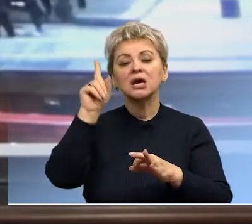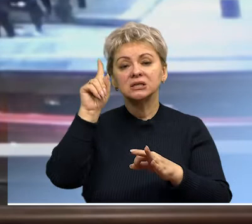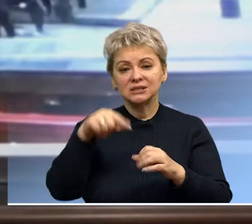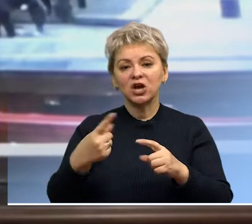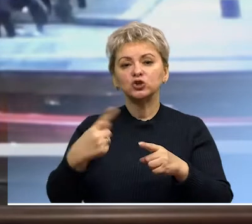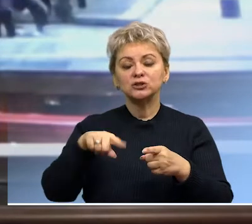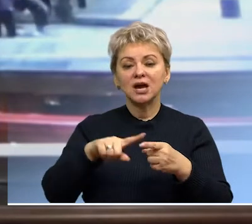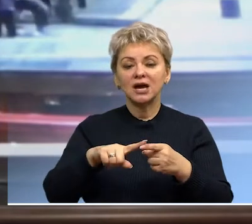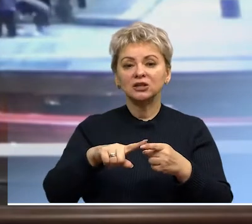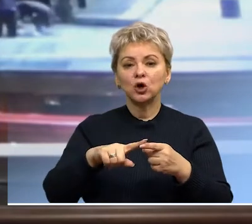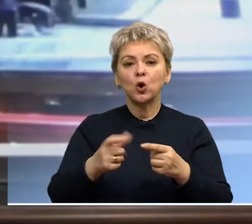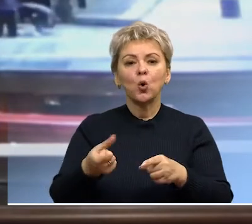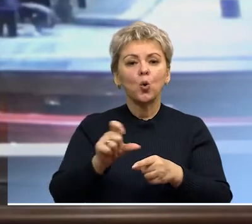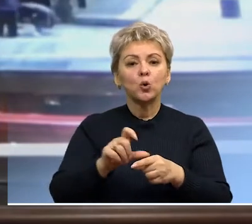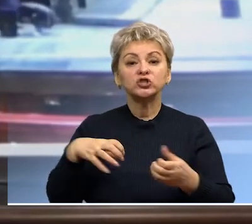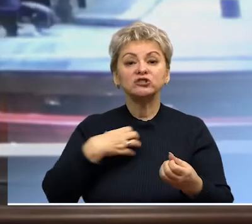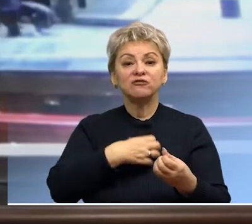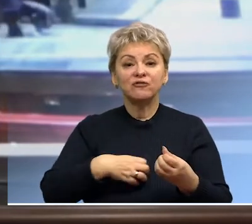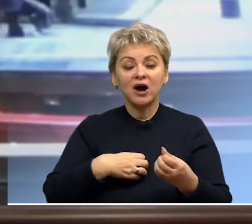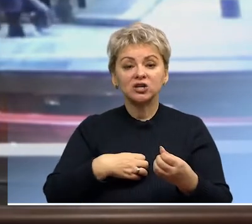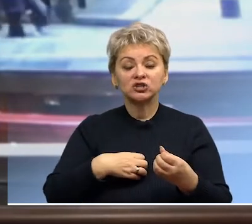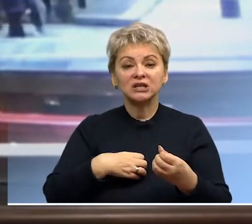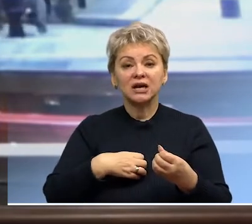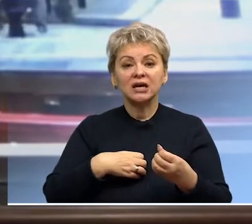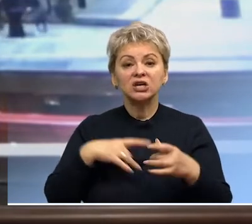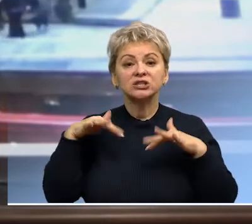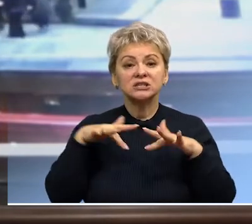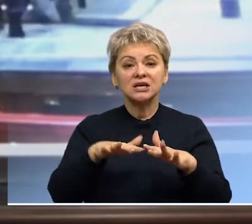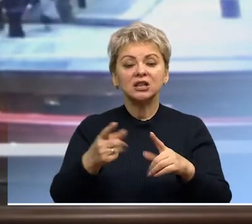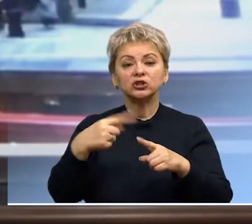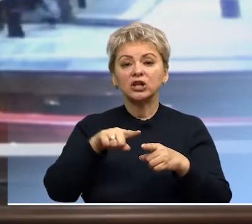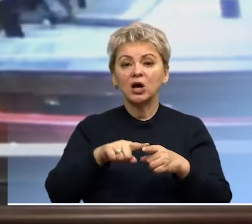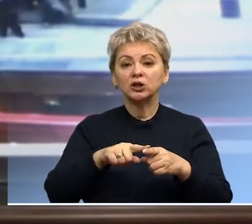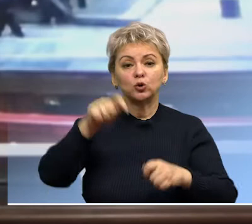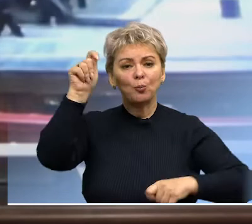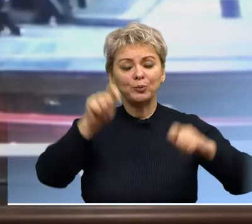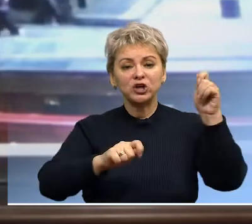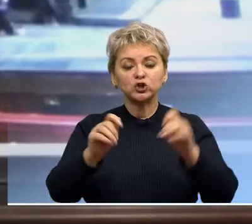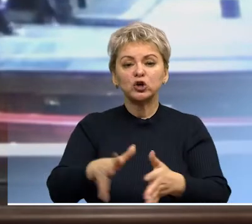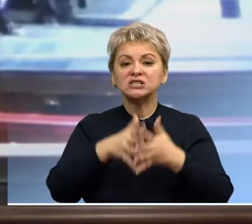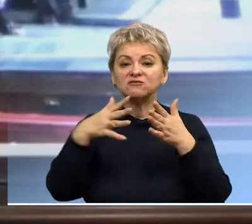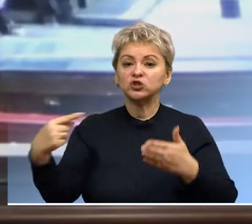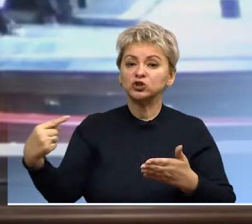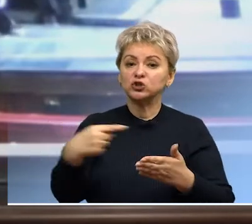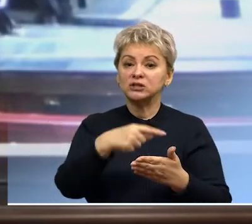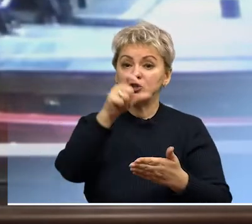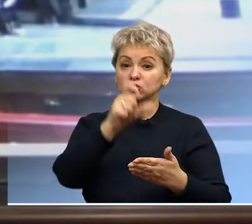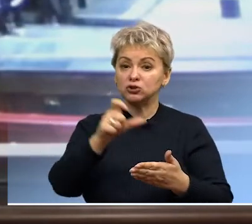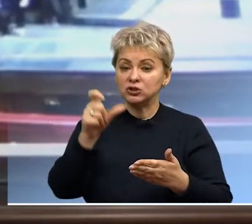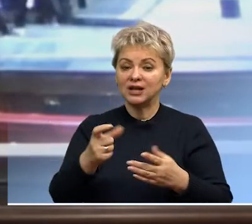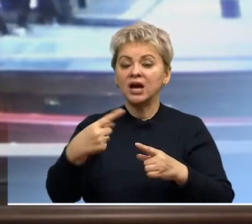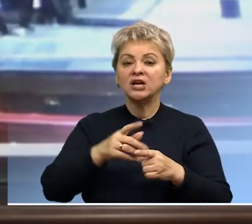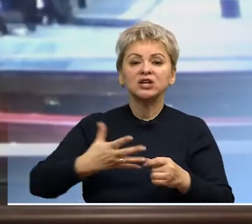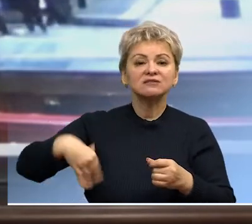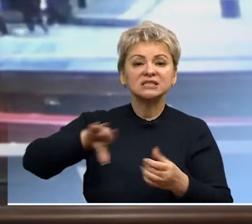Вы знаете, это очень важный институт, на который приезжает свыше 1000